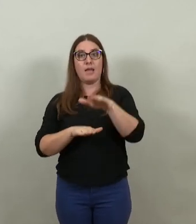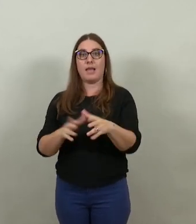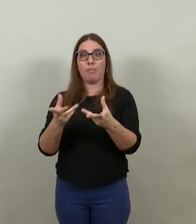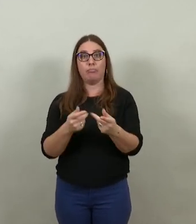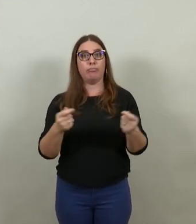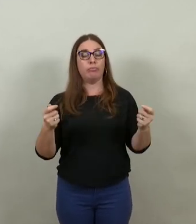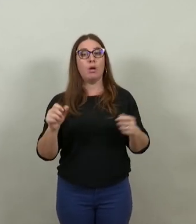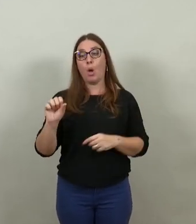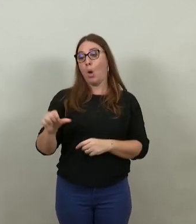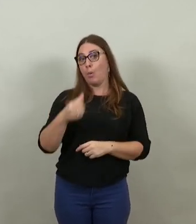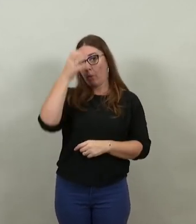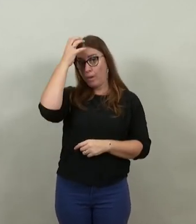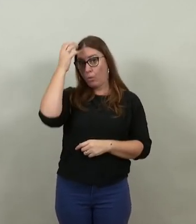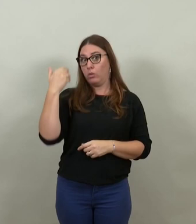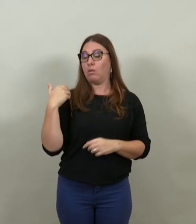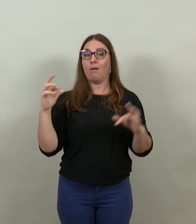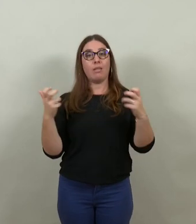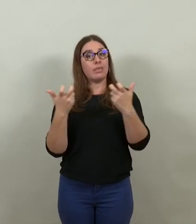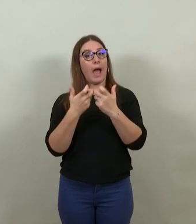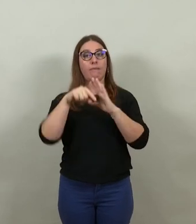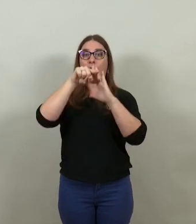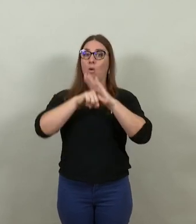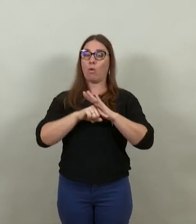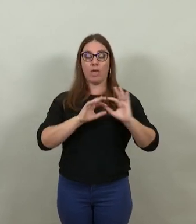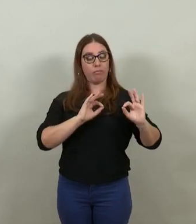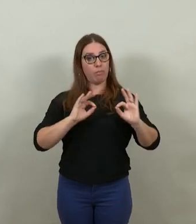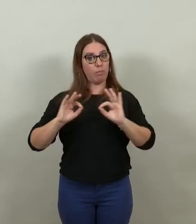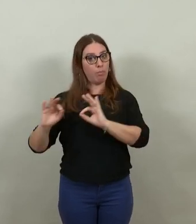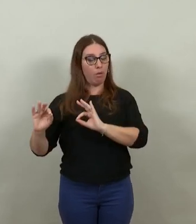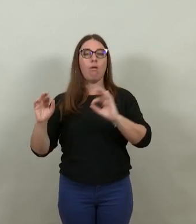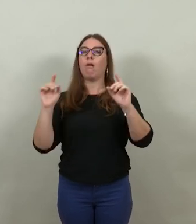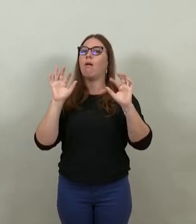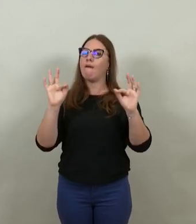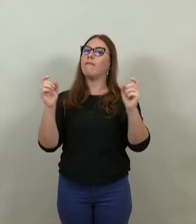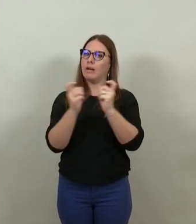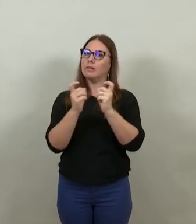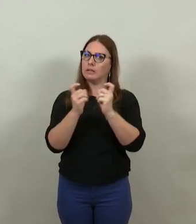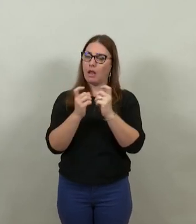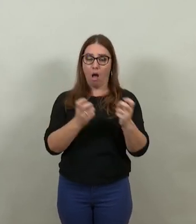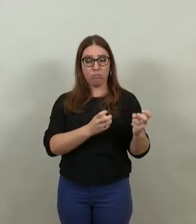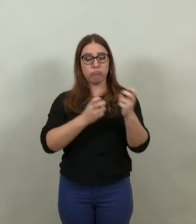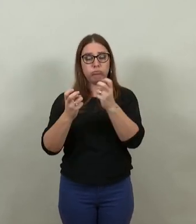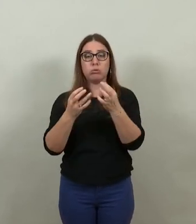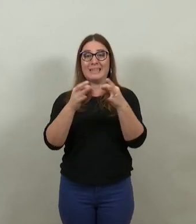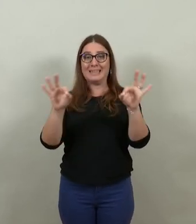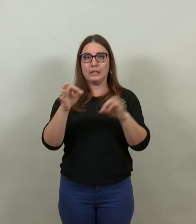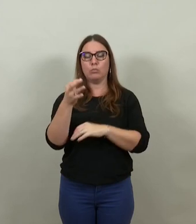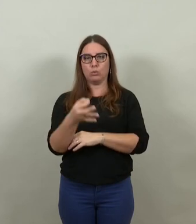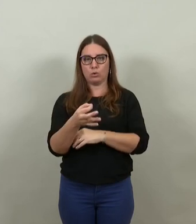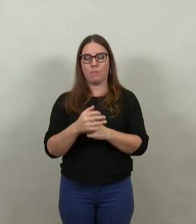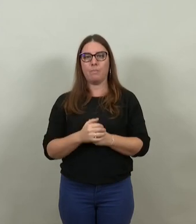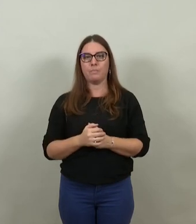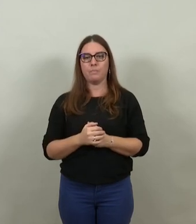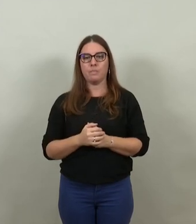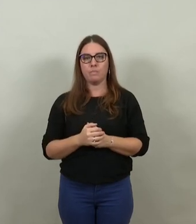déroulé le 1er août avec des tarifs réglementés de l'électricité qui ont augmenté de 10 %